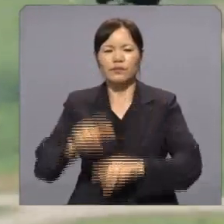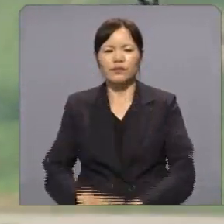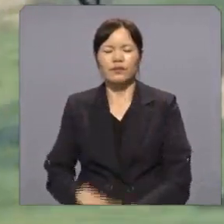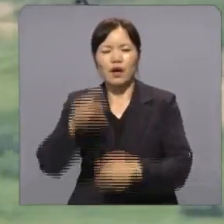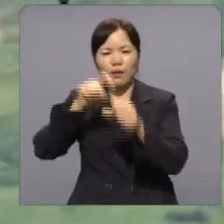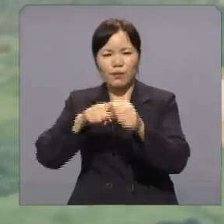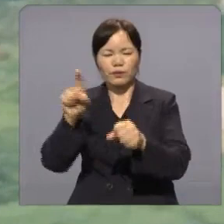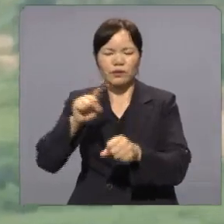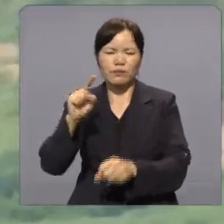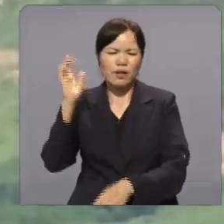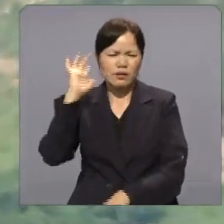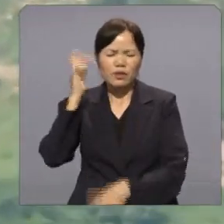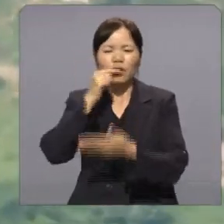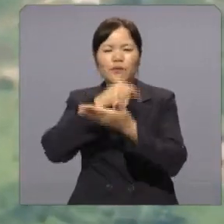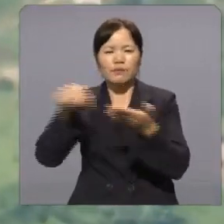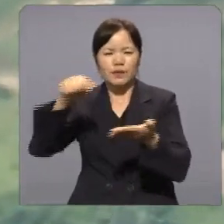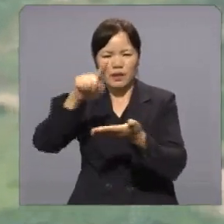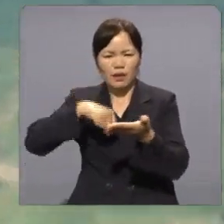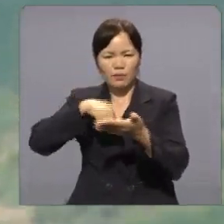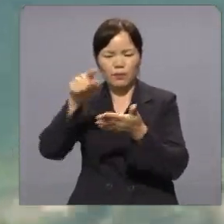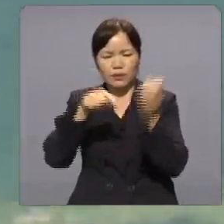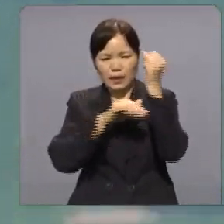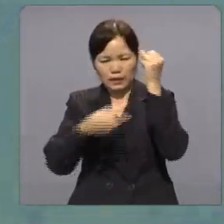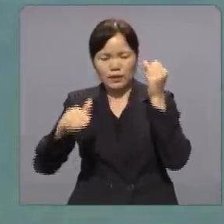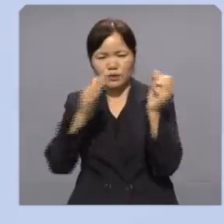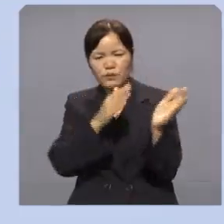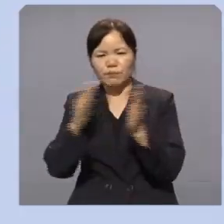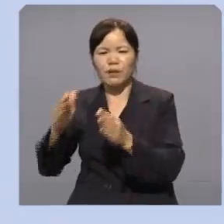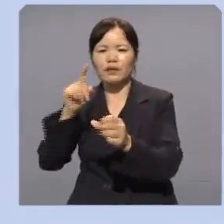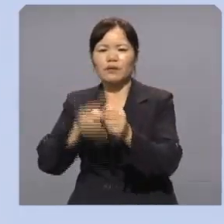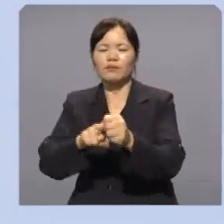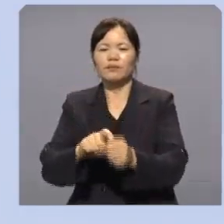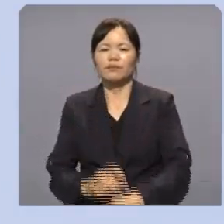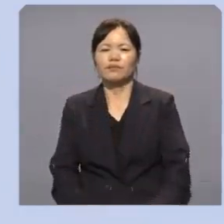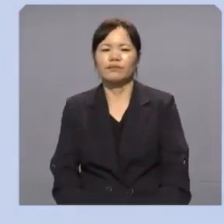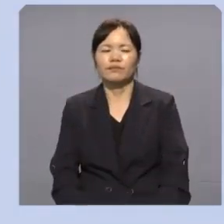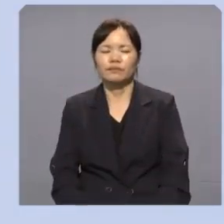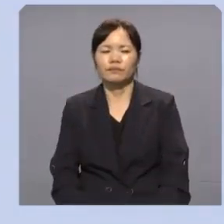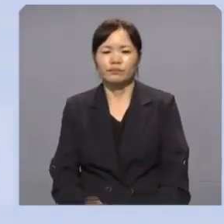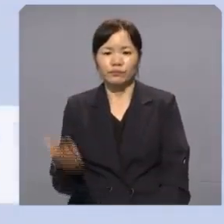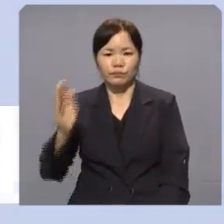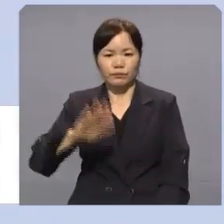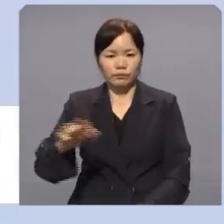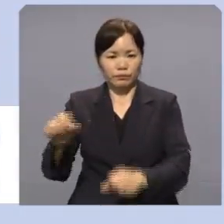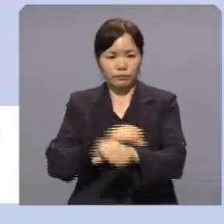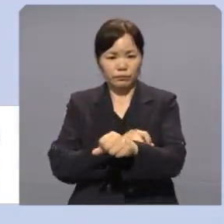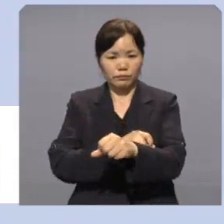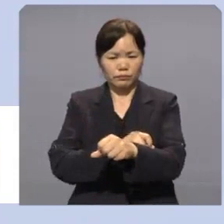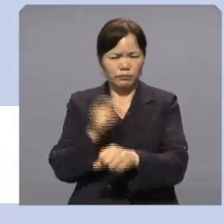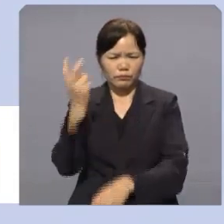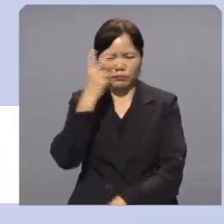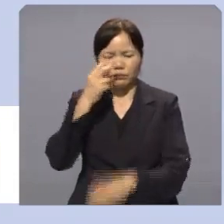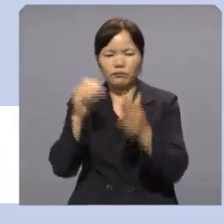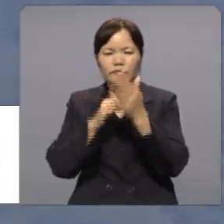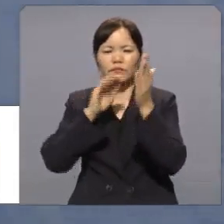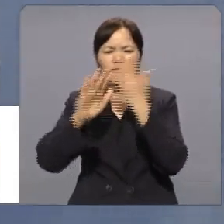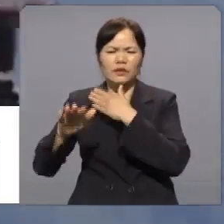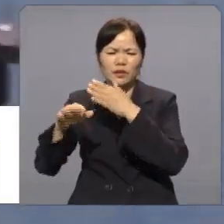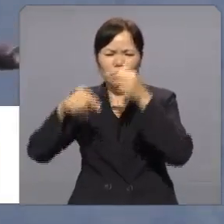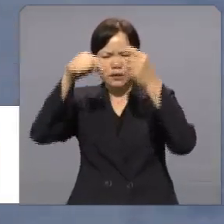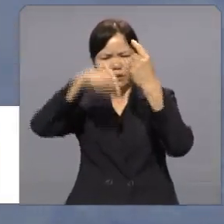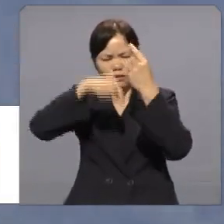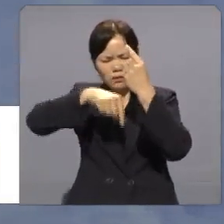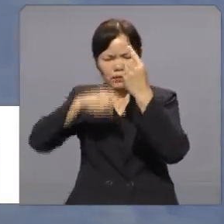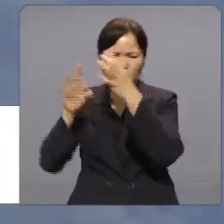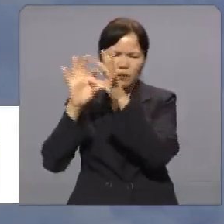목적은 소음 피해 보상 기준 마련으로 제한됐습니다. 그런데 측정 후에도 사격을 이어가면서